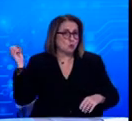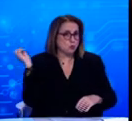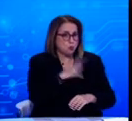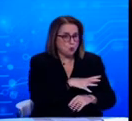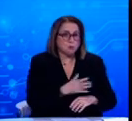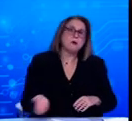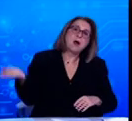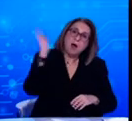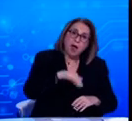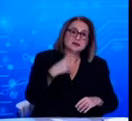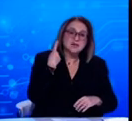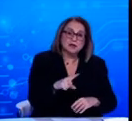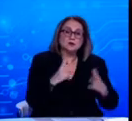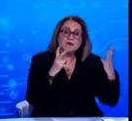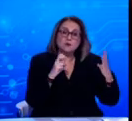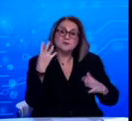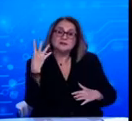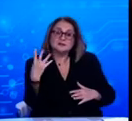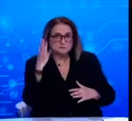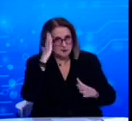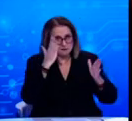άλλες 174 κλίνες.